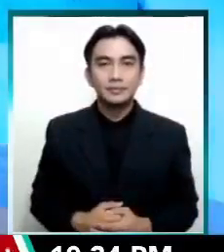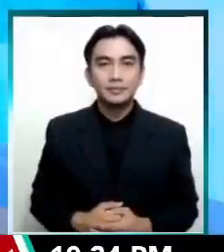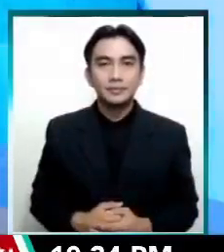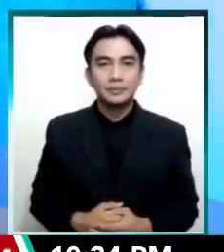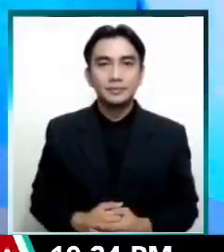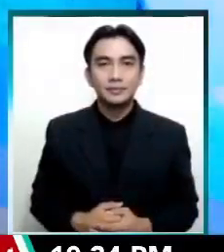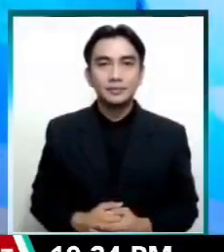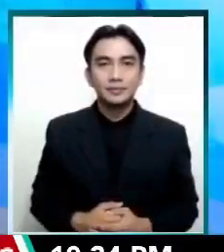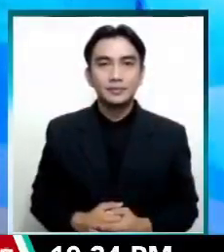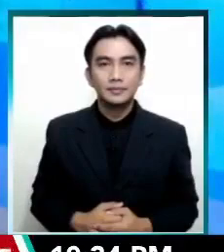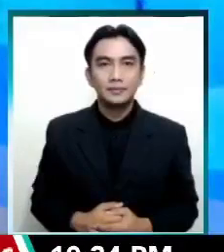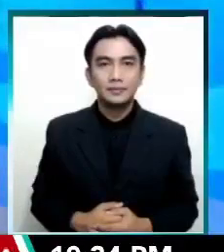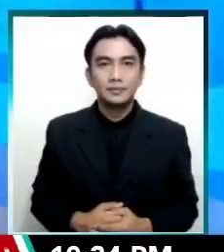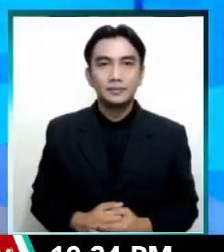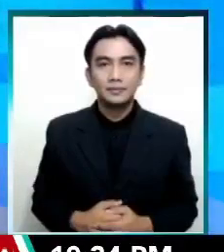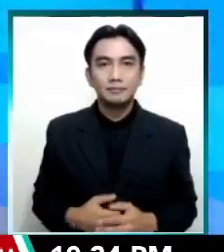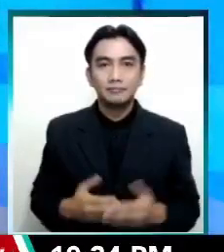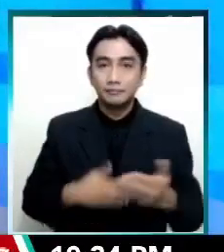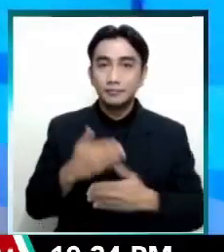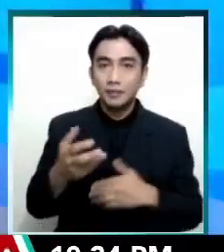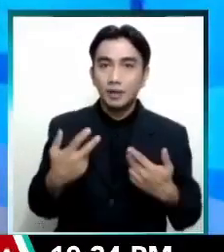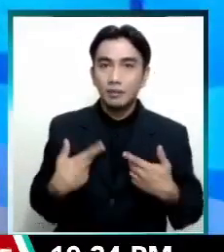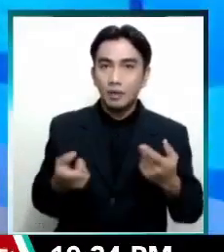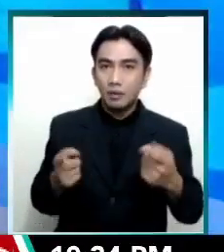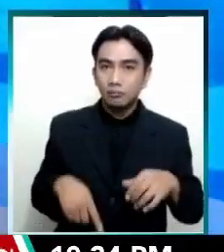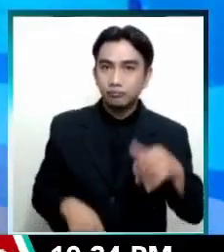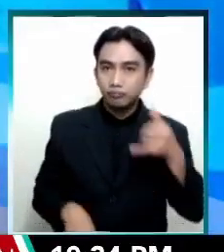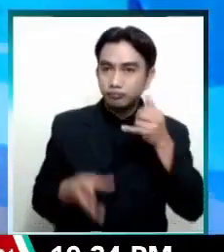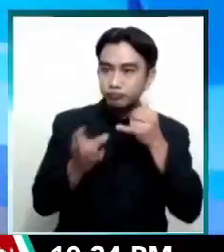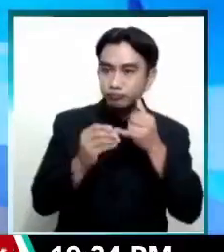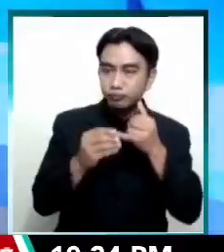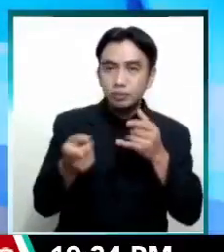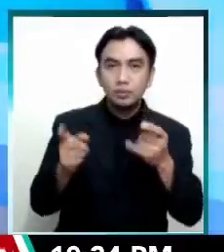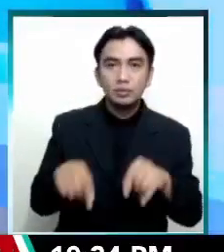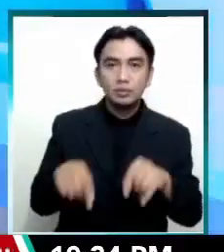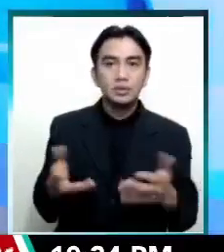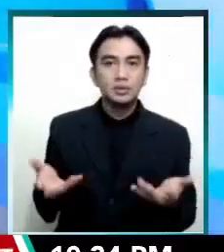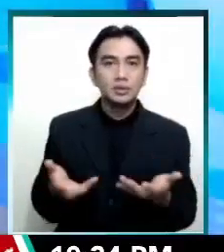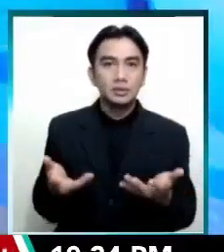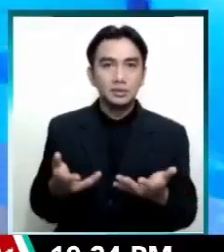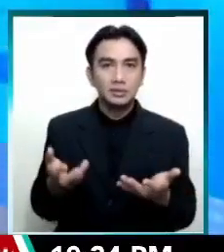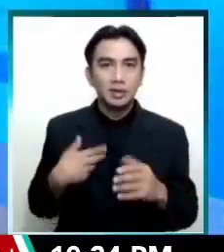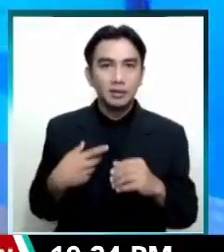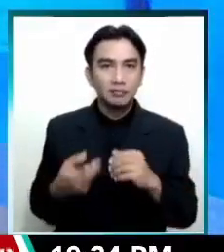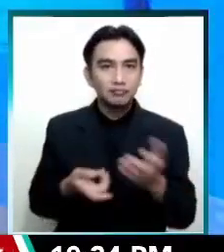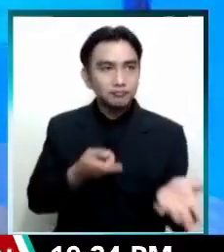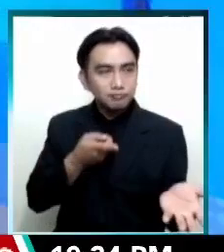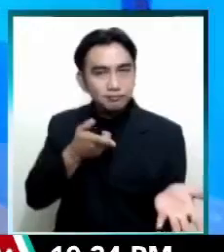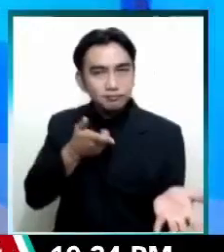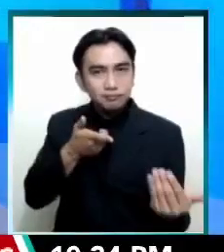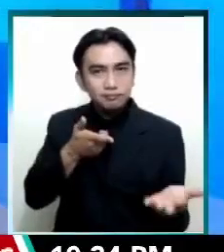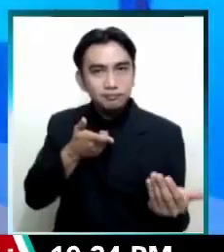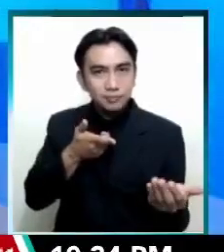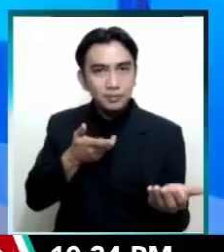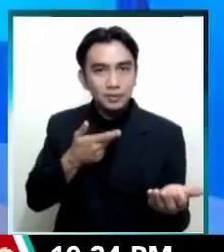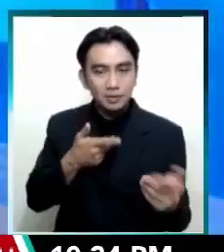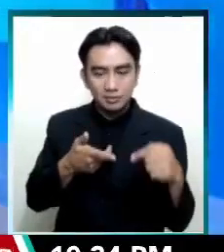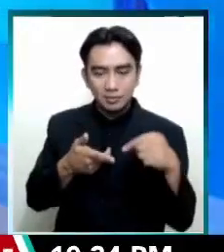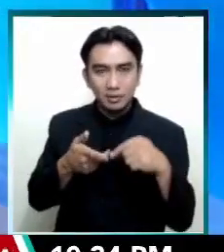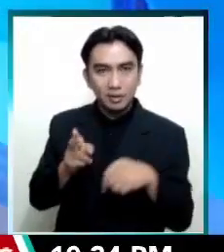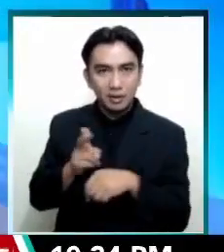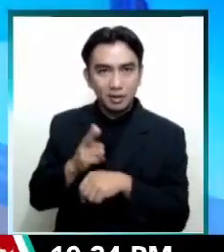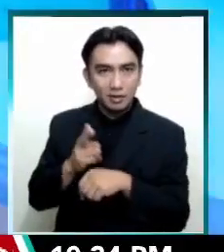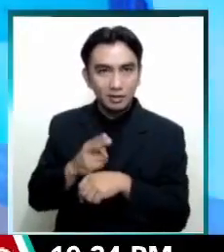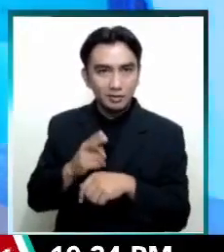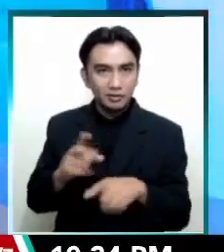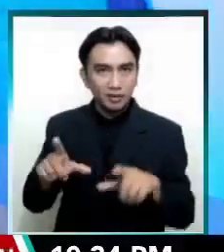Nahuli ka mampang-hold up sa isang convenience store sa Laguna. Ang baril na gamit ng suspect, peke pala. Yan at iba pa sa spot report